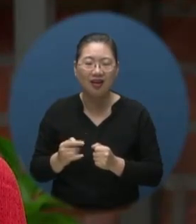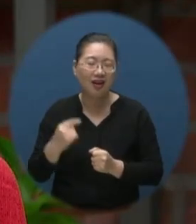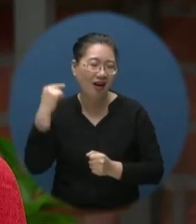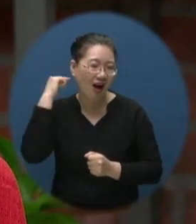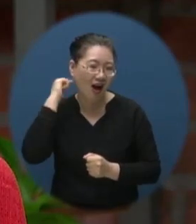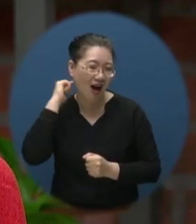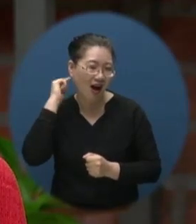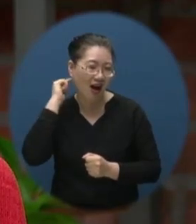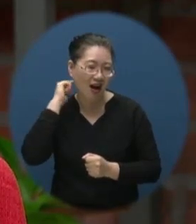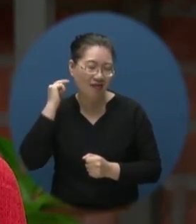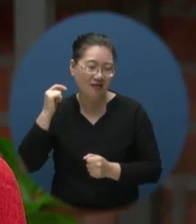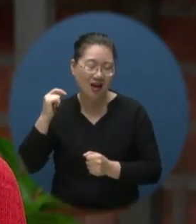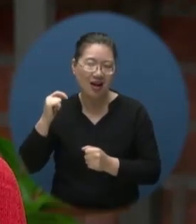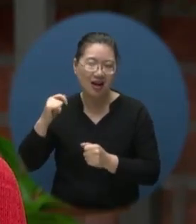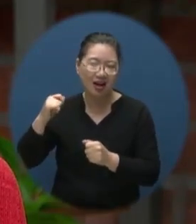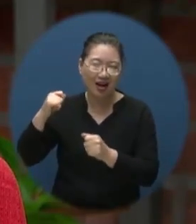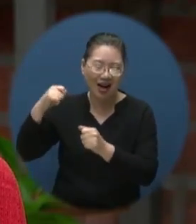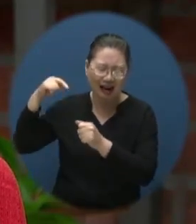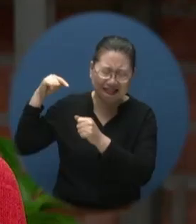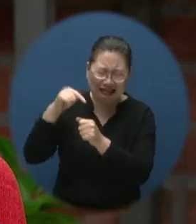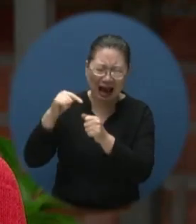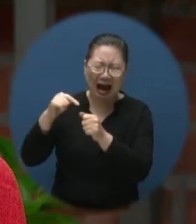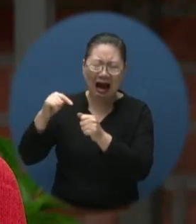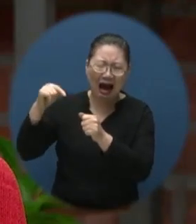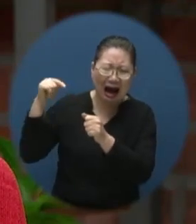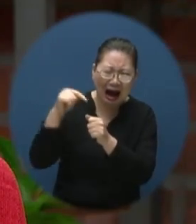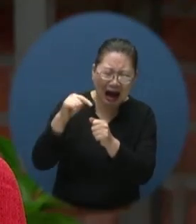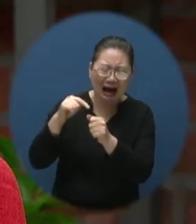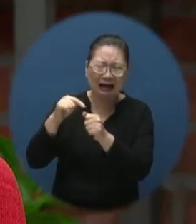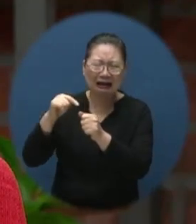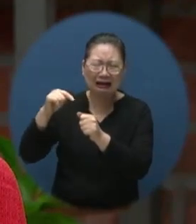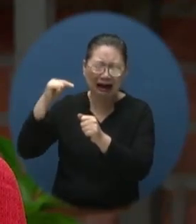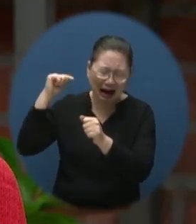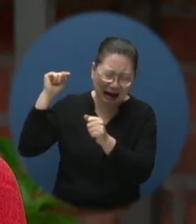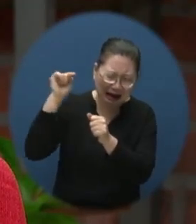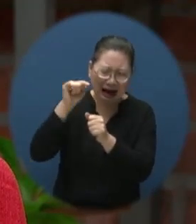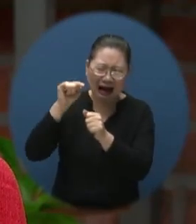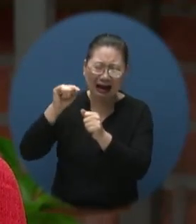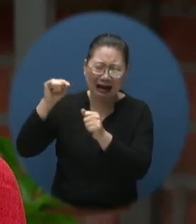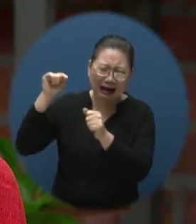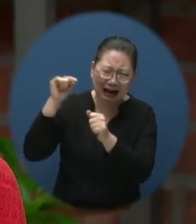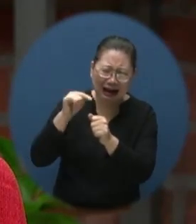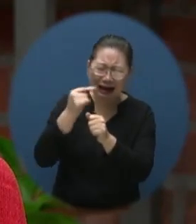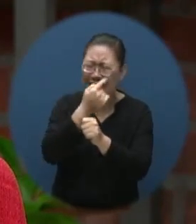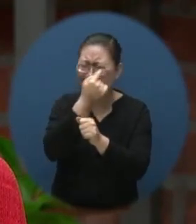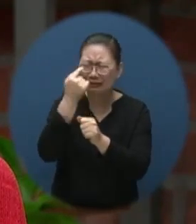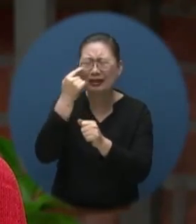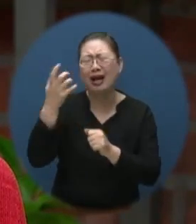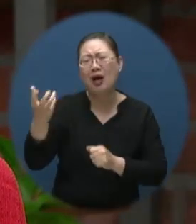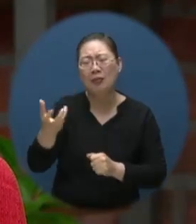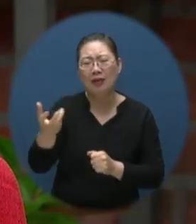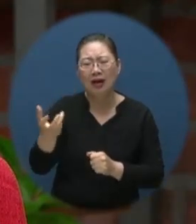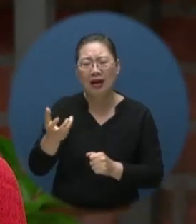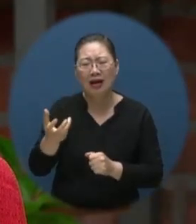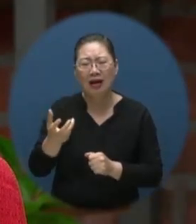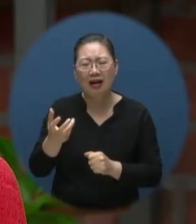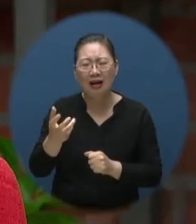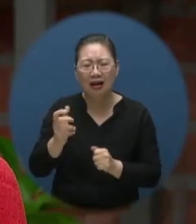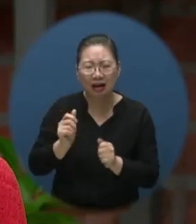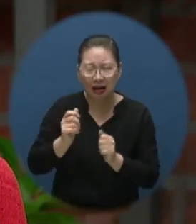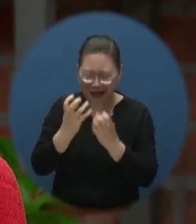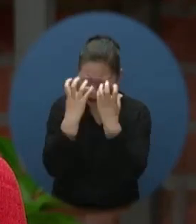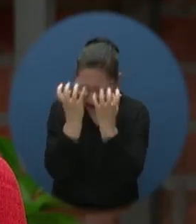이 뒤에서 침 이렇게 찌르듯이 눈을 뒤에서 찌르듯이 이렇게 눈알이 아파요. 이렇게